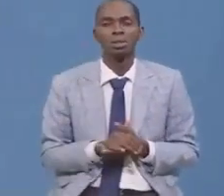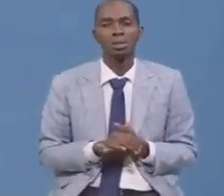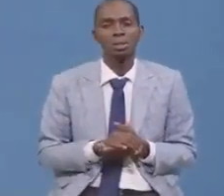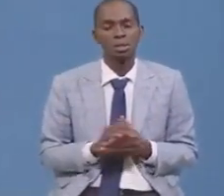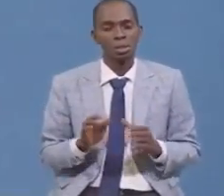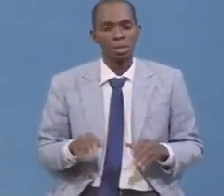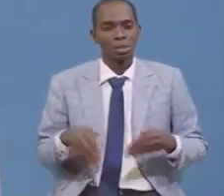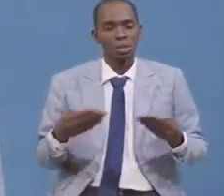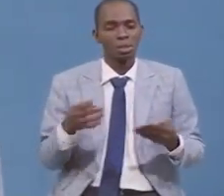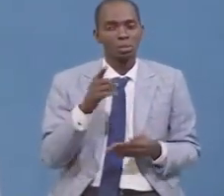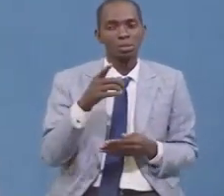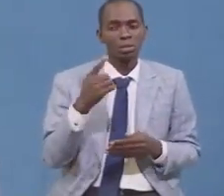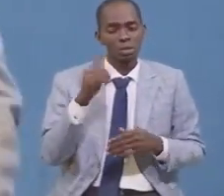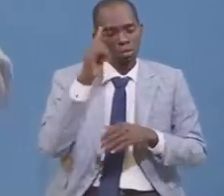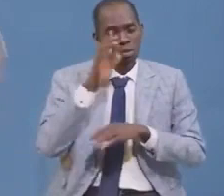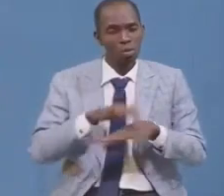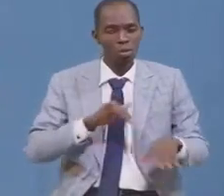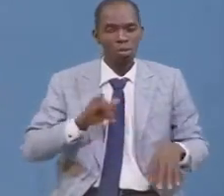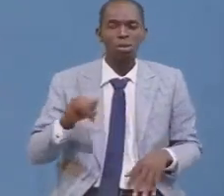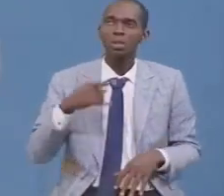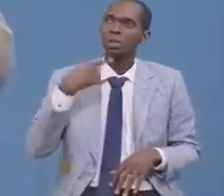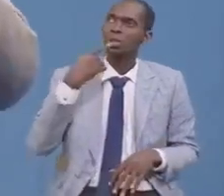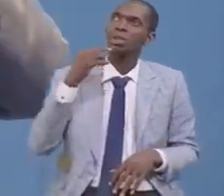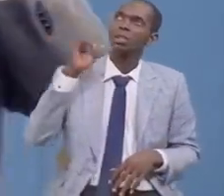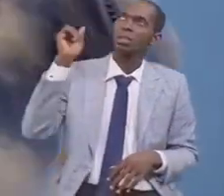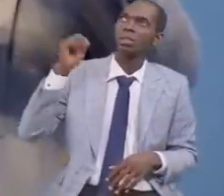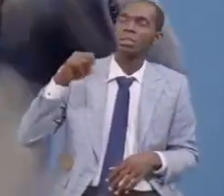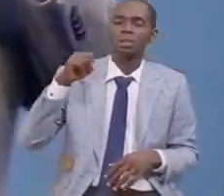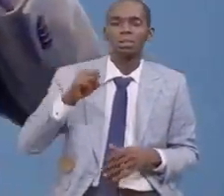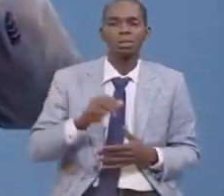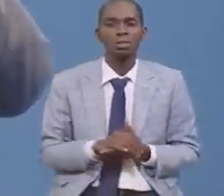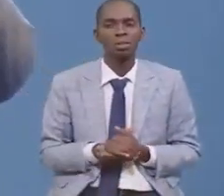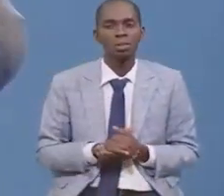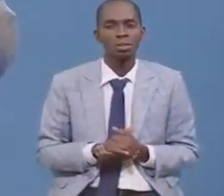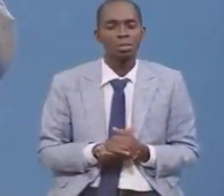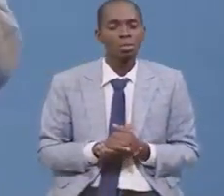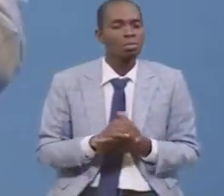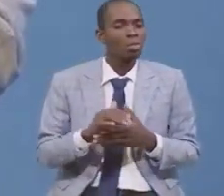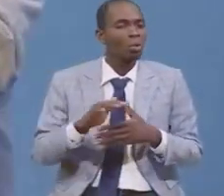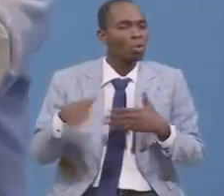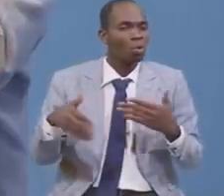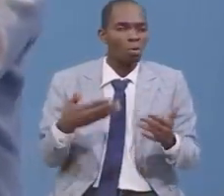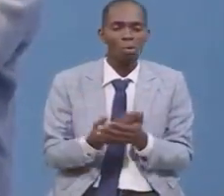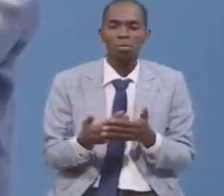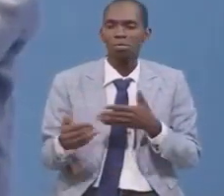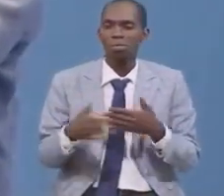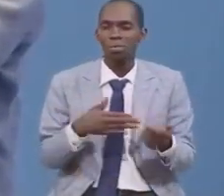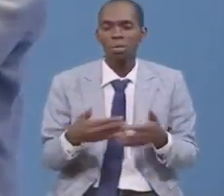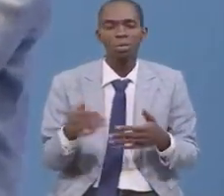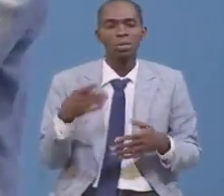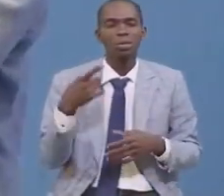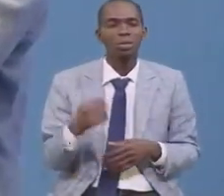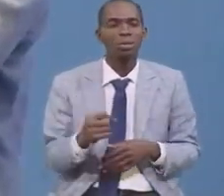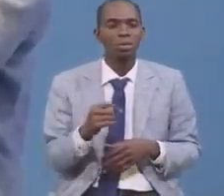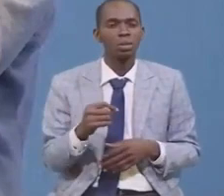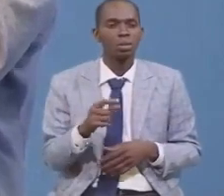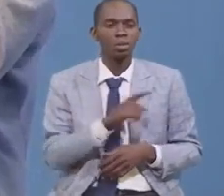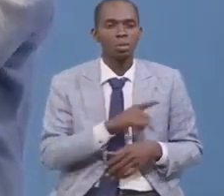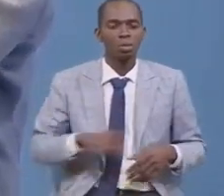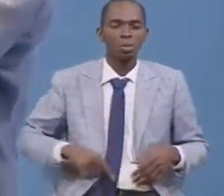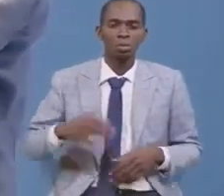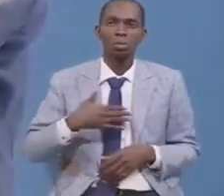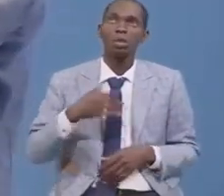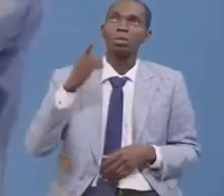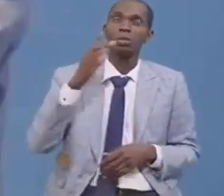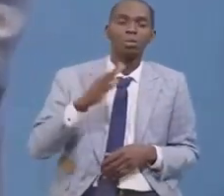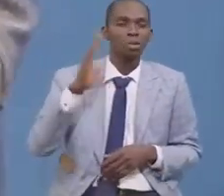Give me the calling, I say yes. నాకు పిలుపు ఇవ్వండి, నేను అవును అంటాను. Whatsoever the Lord my God shall command,